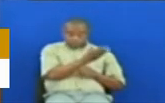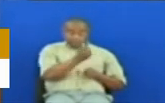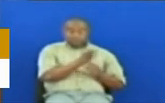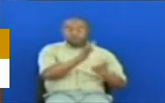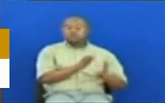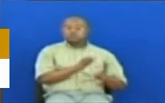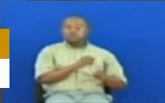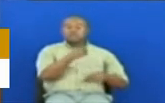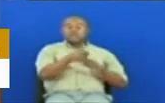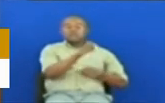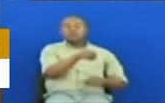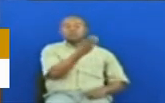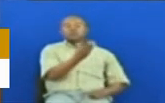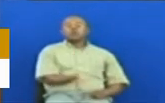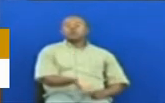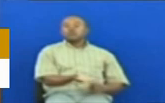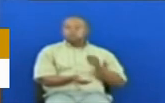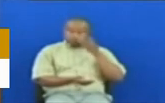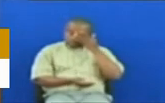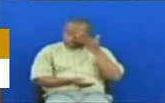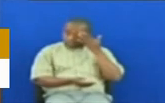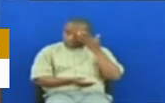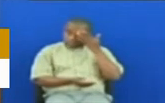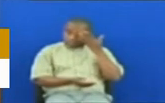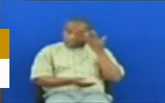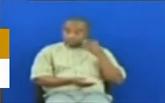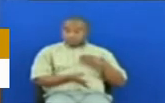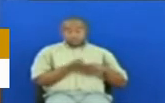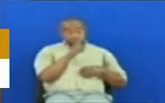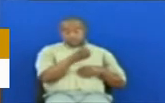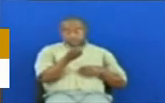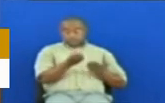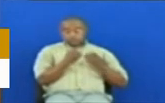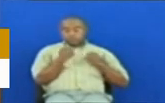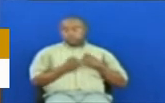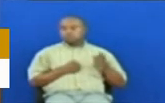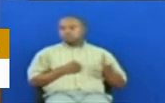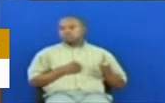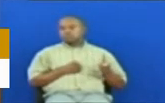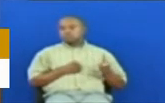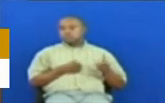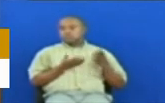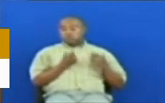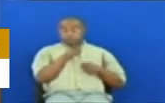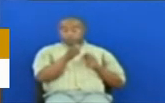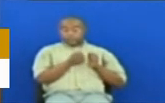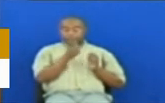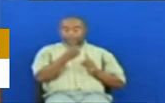hiyo aendelee kipindi cha tatu. Kwa maana inafika mahali inaleta tena shida ile ile, ndio maana ya neno, maana msingi hapa neno